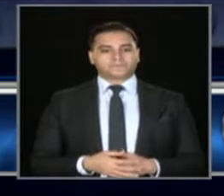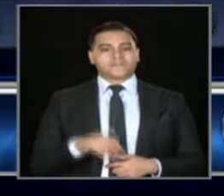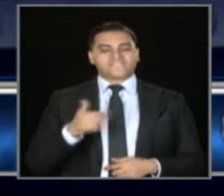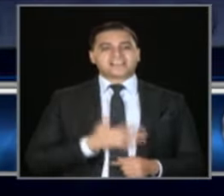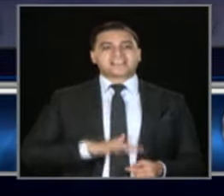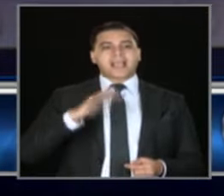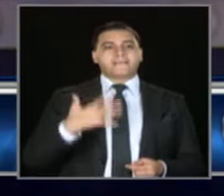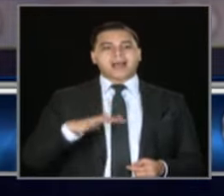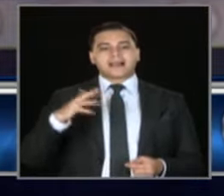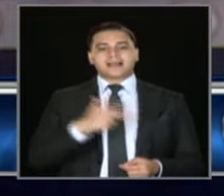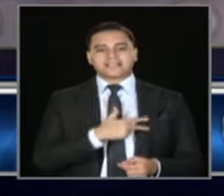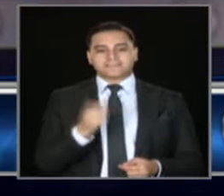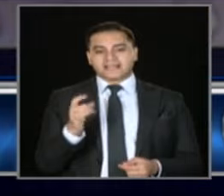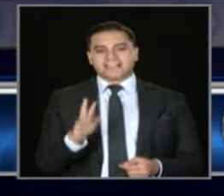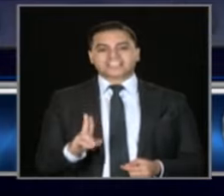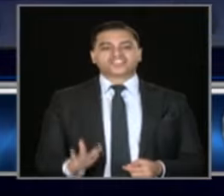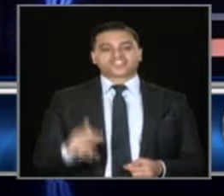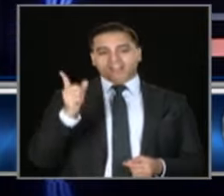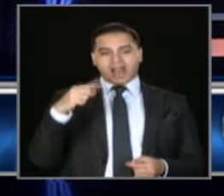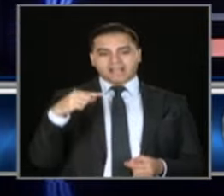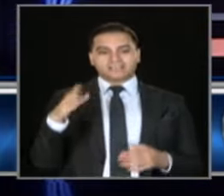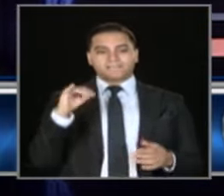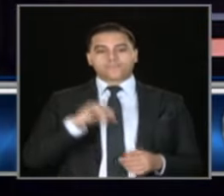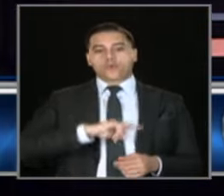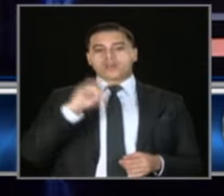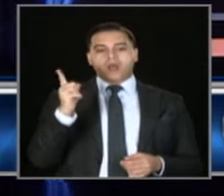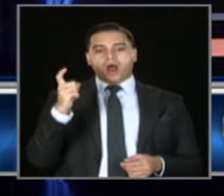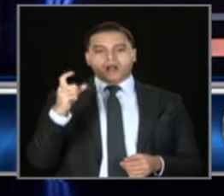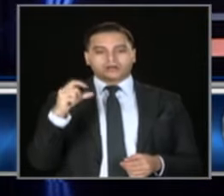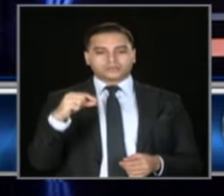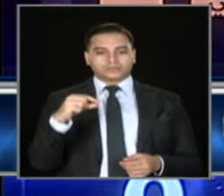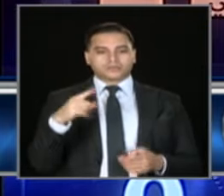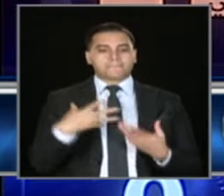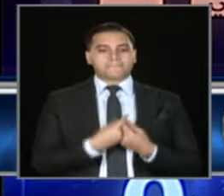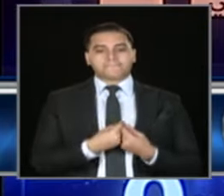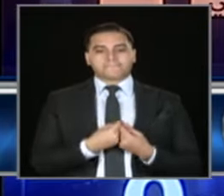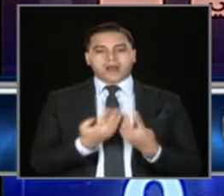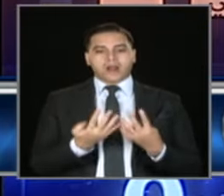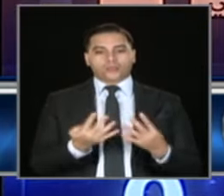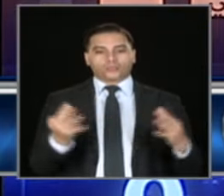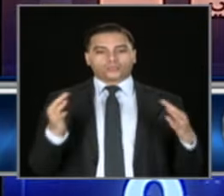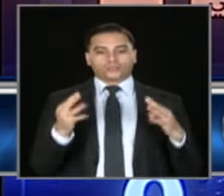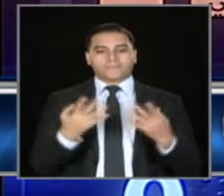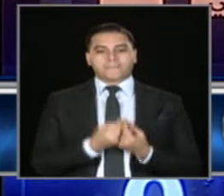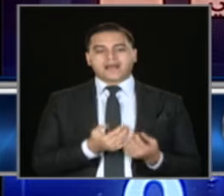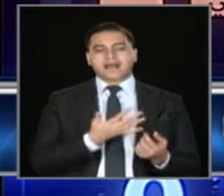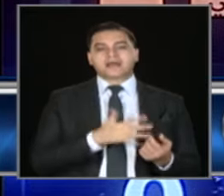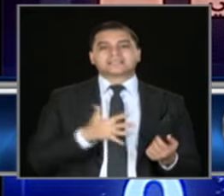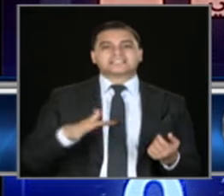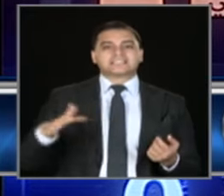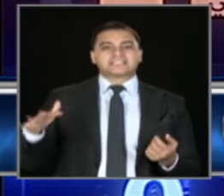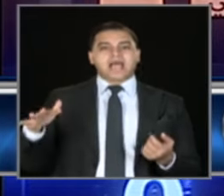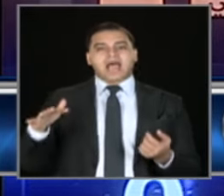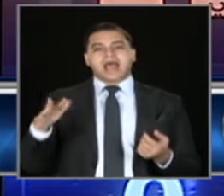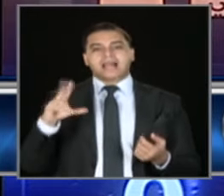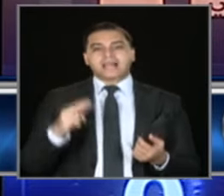يقع جبل ريتشارد مولارد على الحدود بين ساحل العاج ودولة أفريقية أخرى، فما